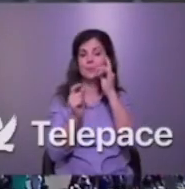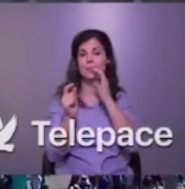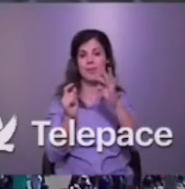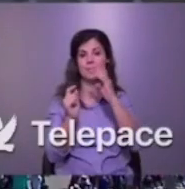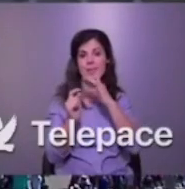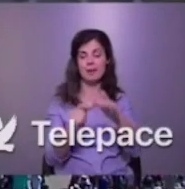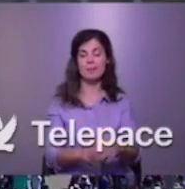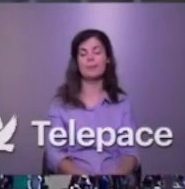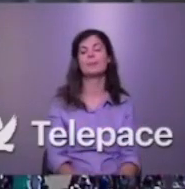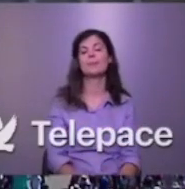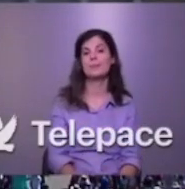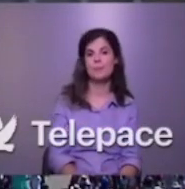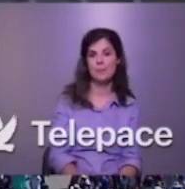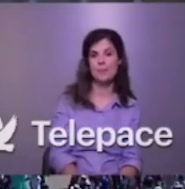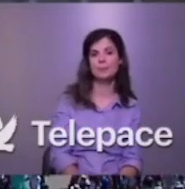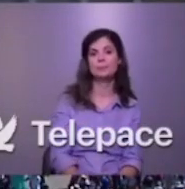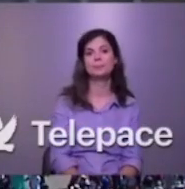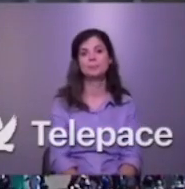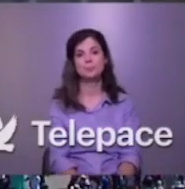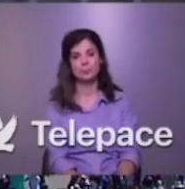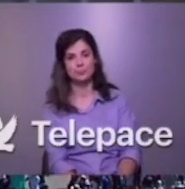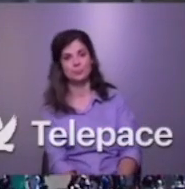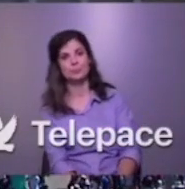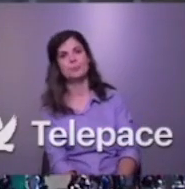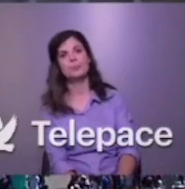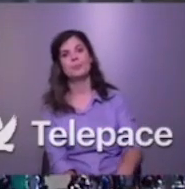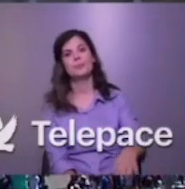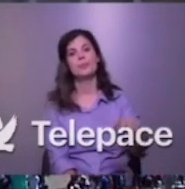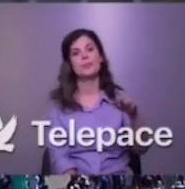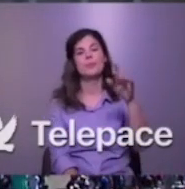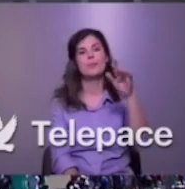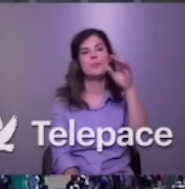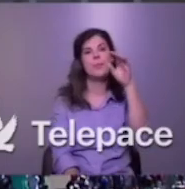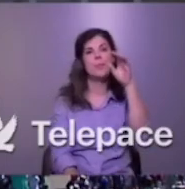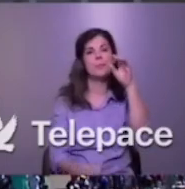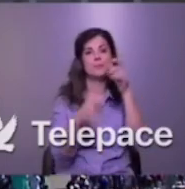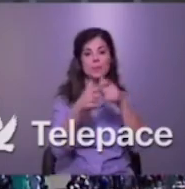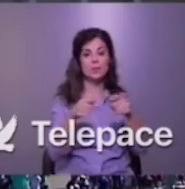Per l'intercessione di Maria, Regina degli Apostoli.